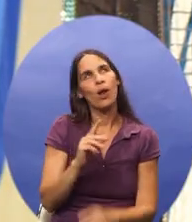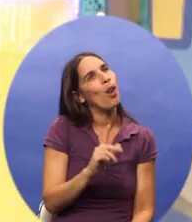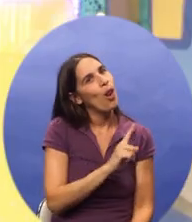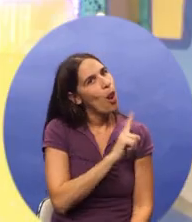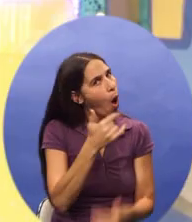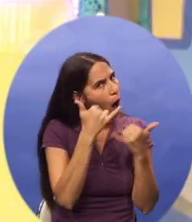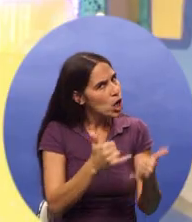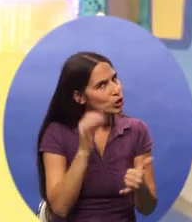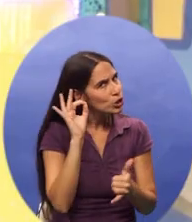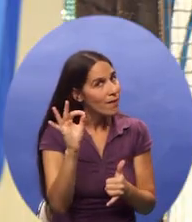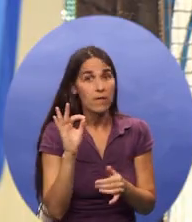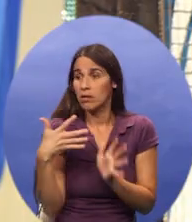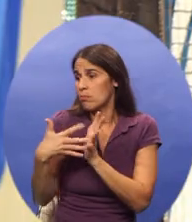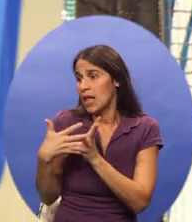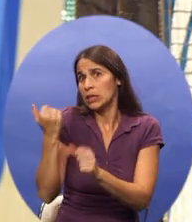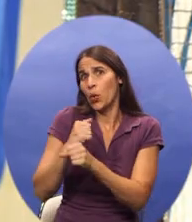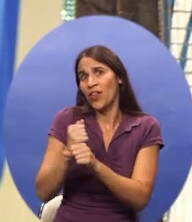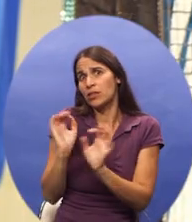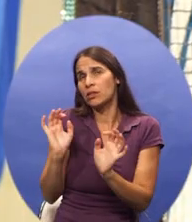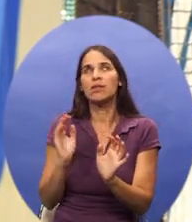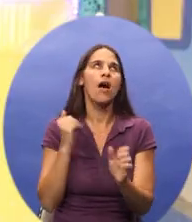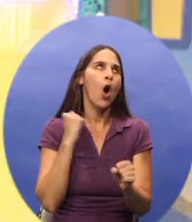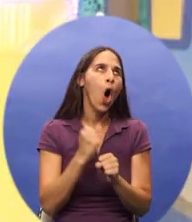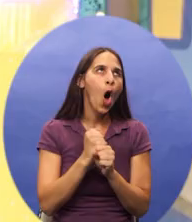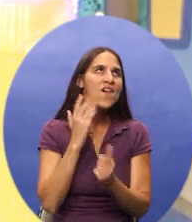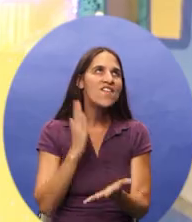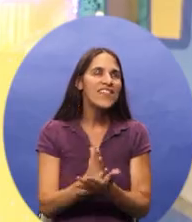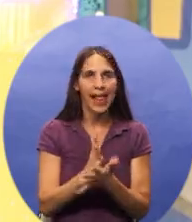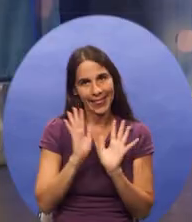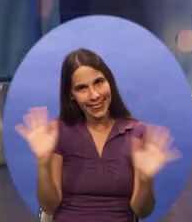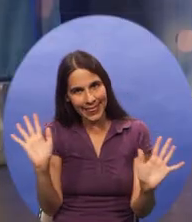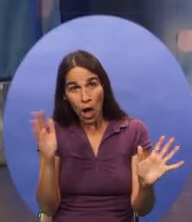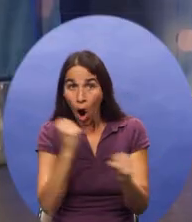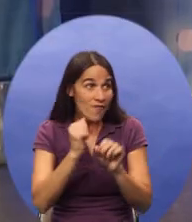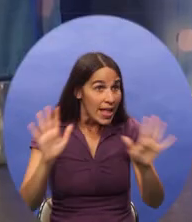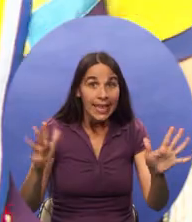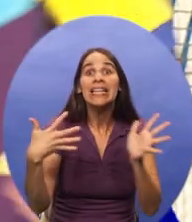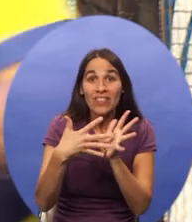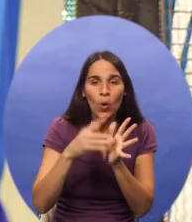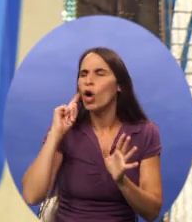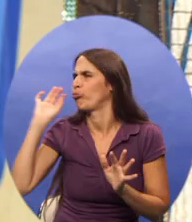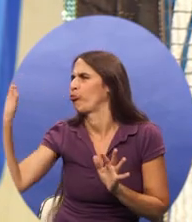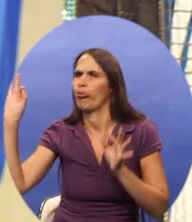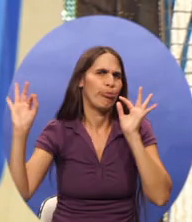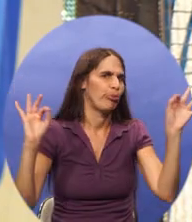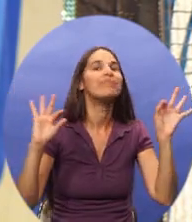ניסיון. לולו, לא עכשיו. רק בדקתי שזה עובד. זה עובד, זה עובד, זה עובד. עובד לכם,